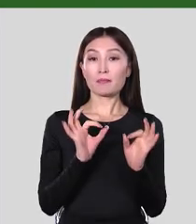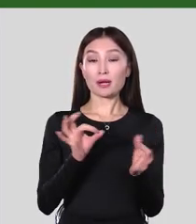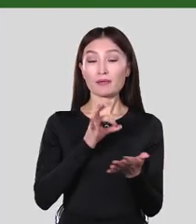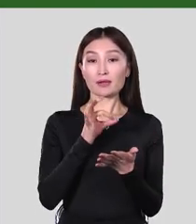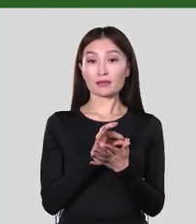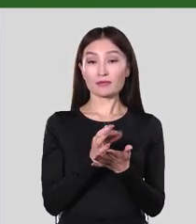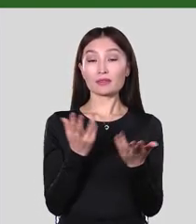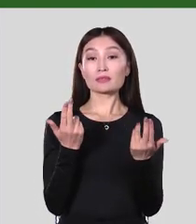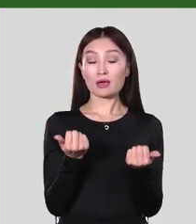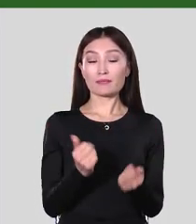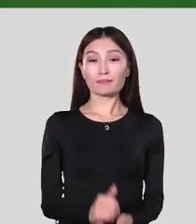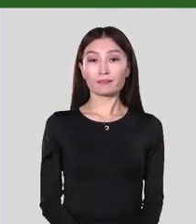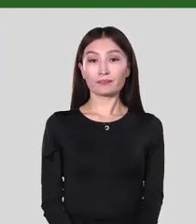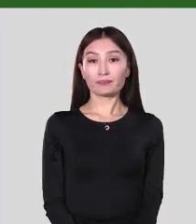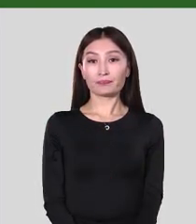Правильный ответ – да.